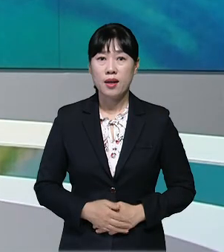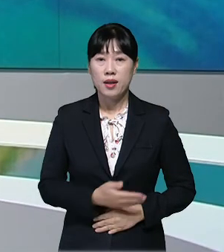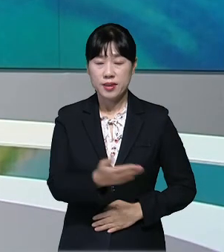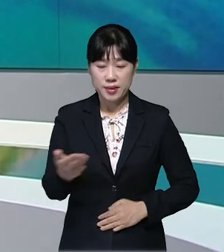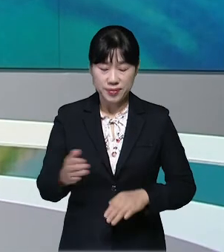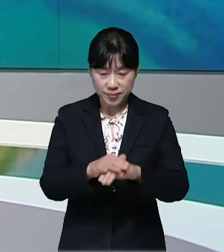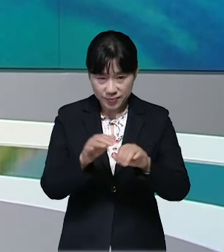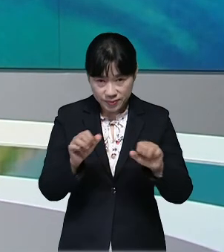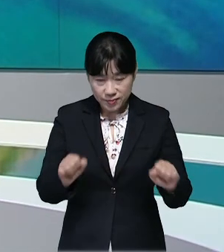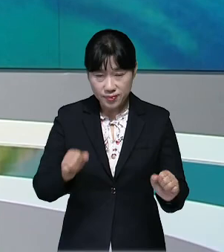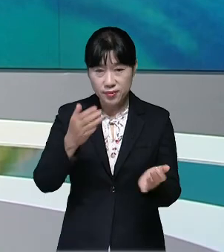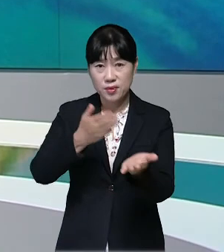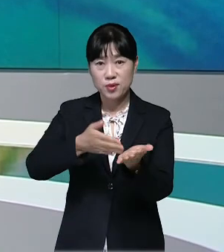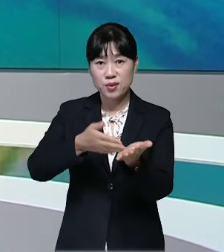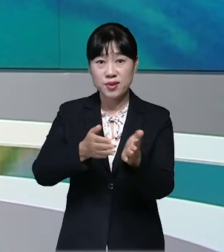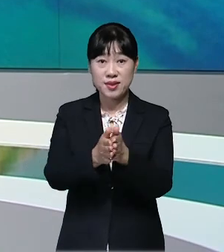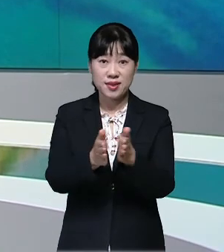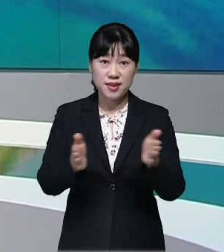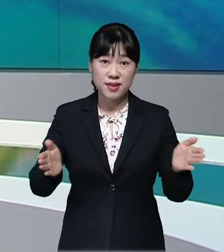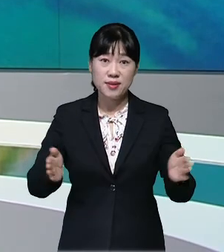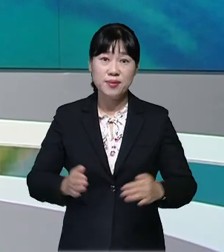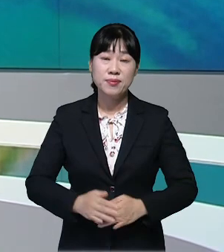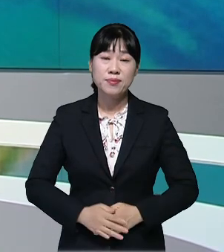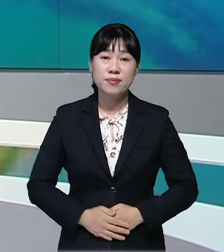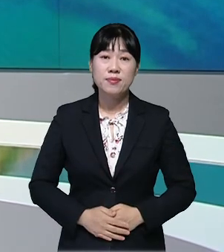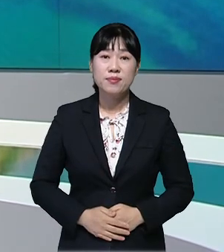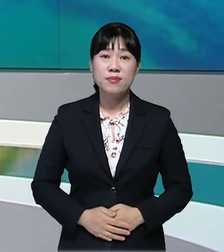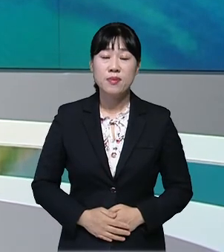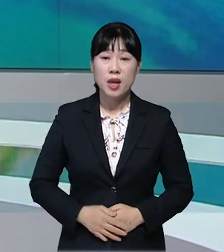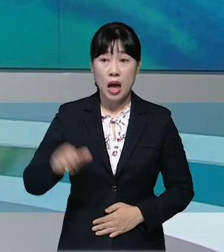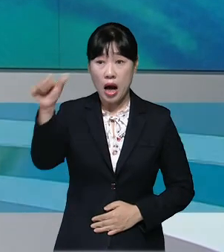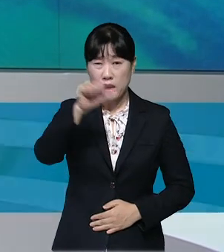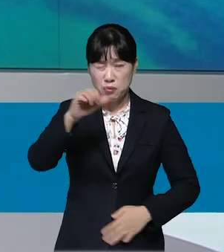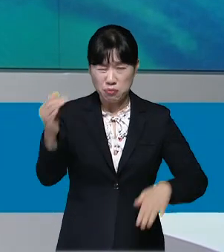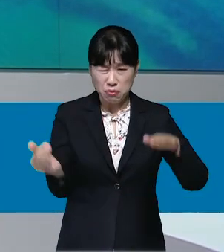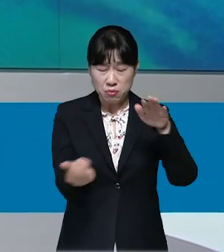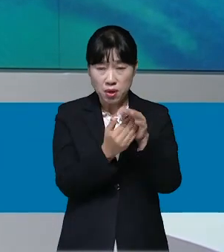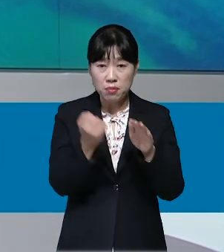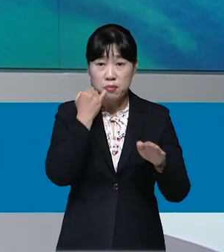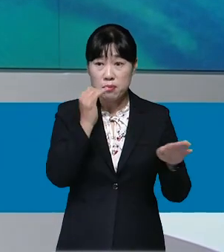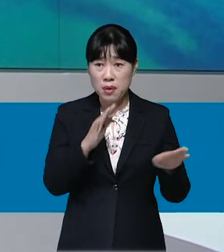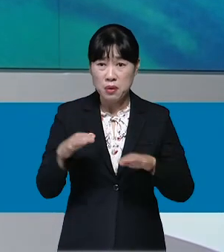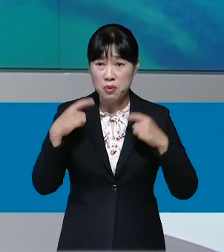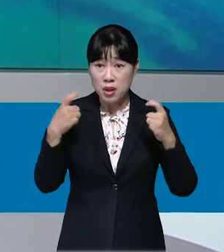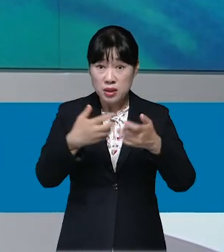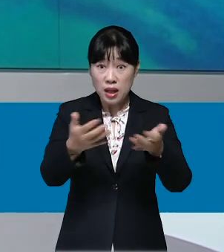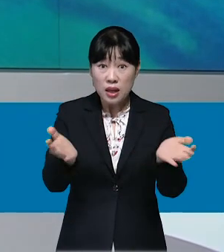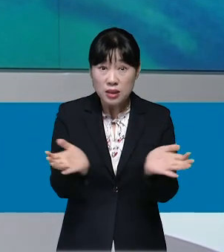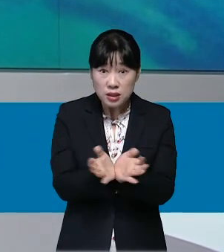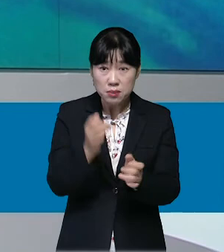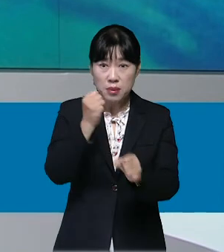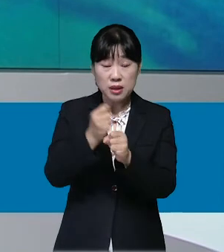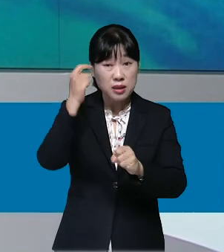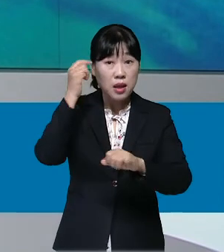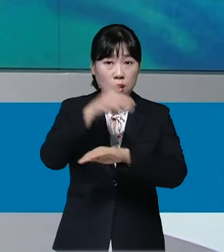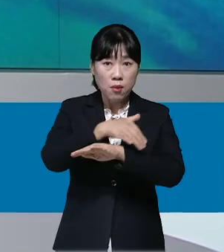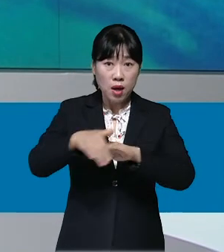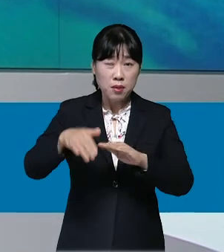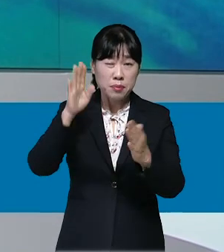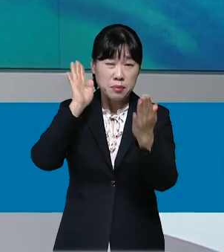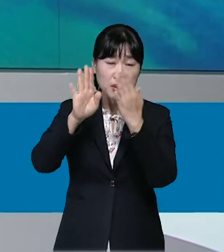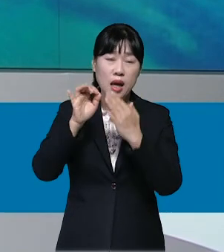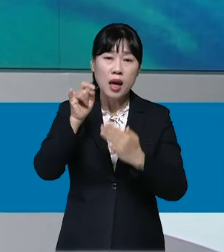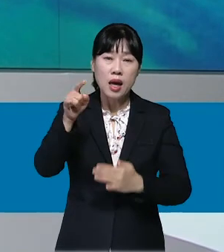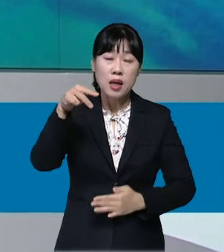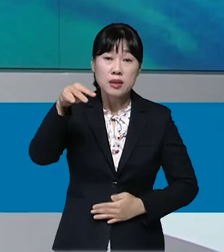여러분 안녕하십니까? KBC 8시 뉴스입니다. 아시아 최대의 해양 관광단지를 조성하겠다며 미래셋이